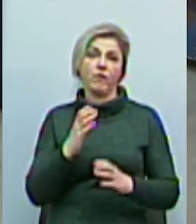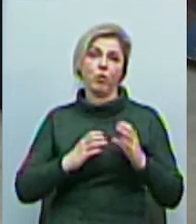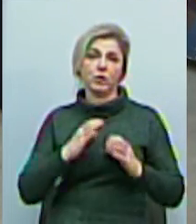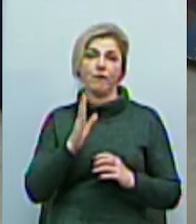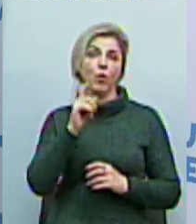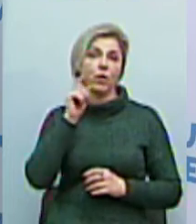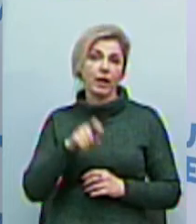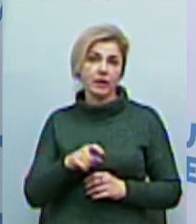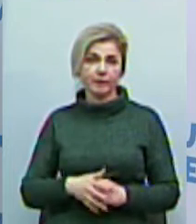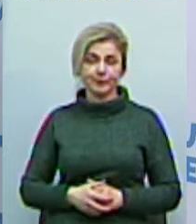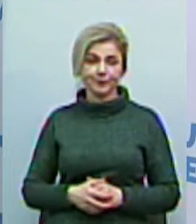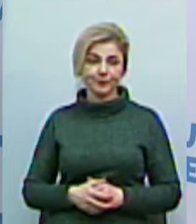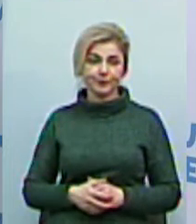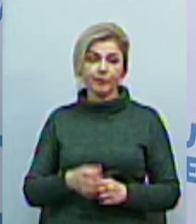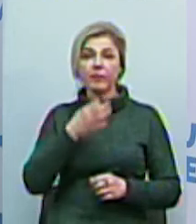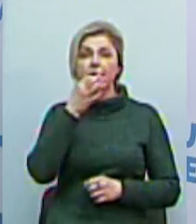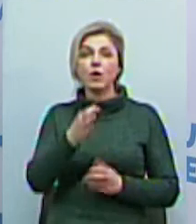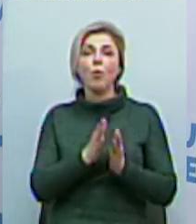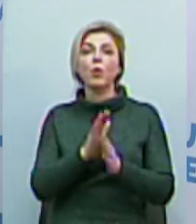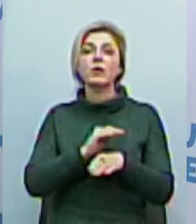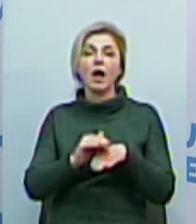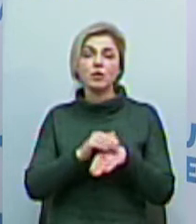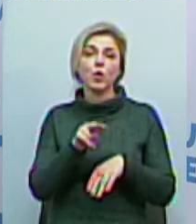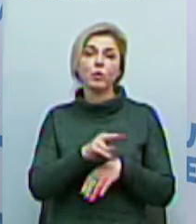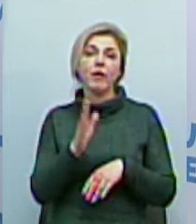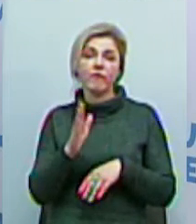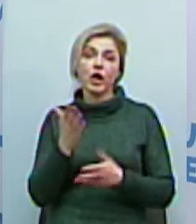А скажіть, будь ласка, Людмила Володимирівна, чи можуть